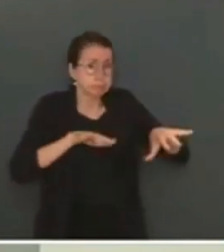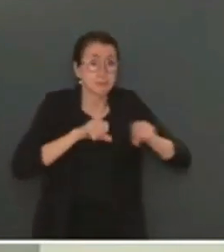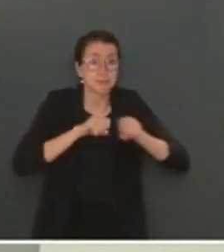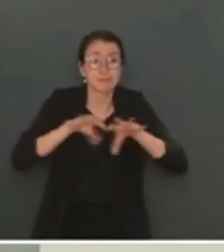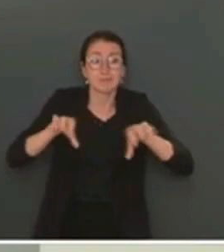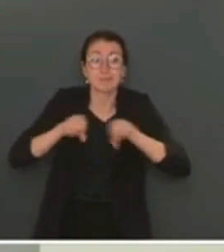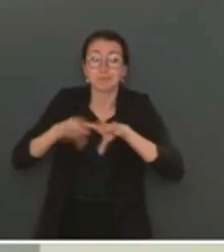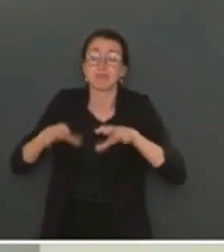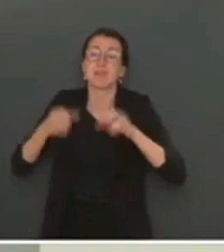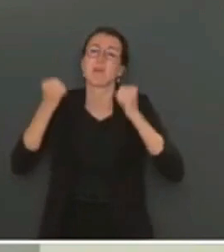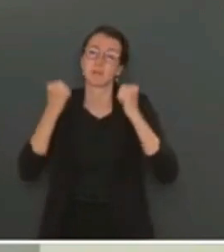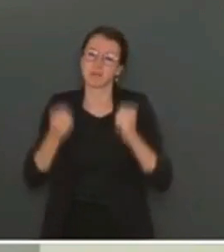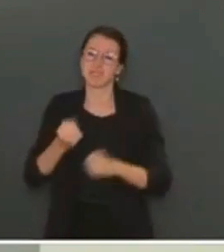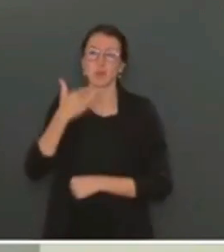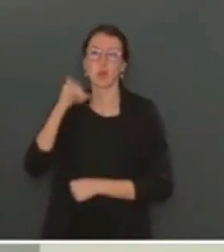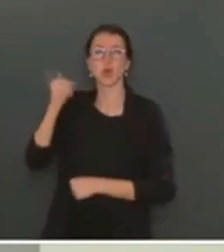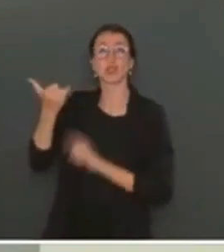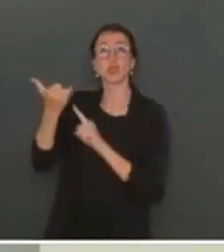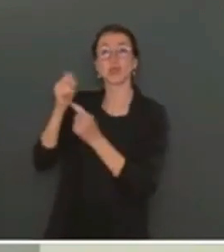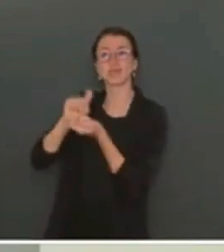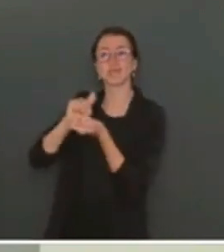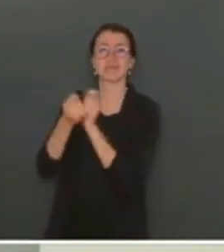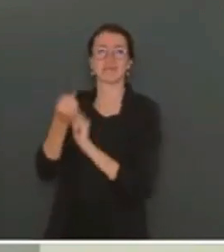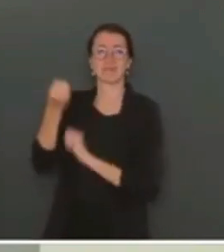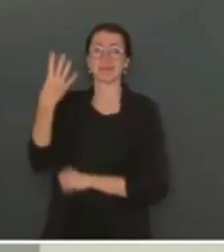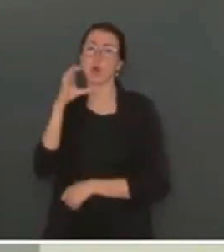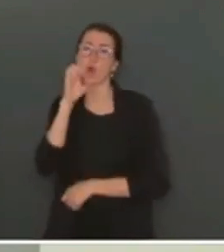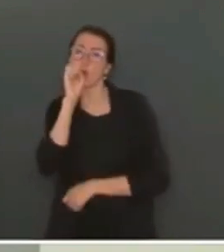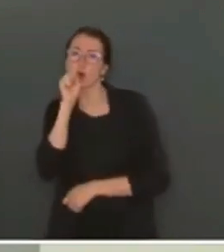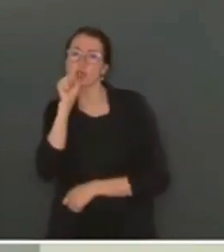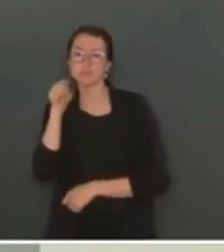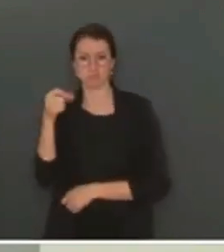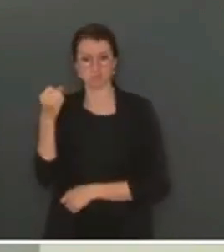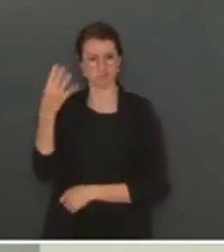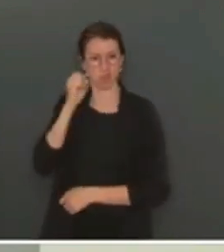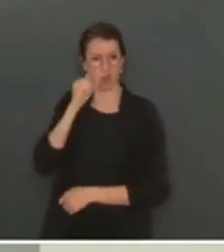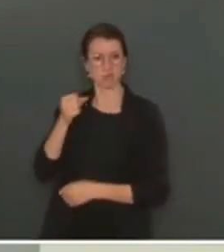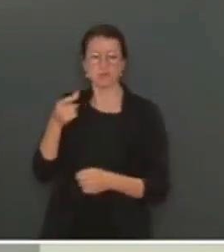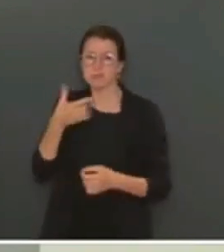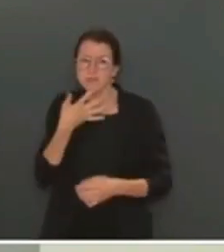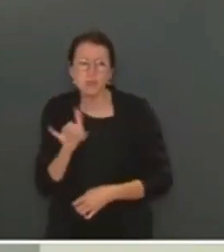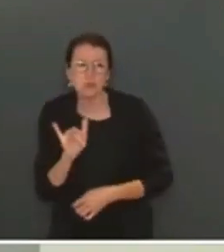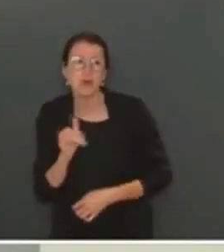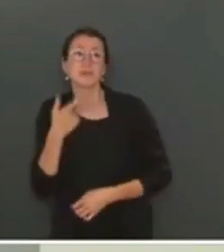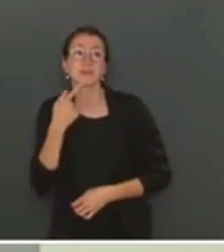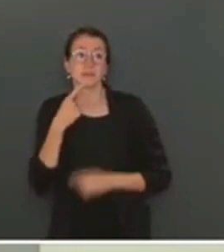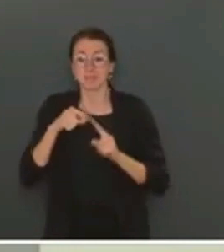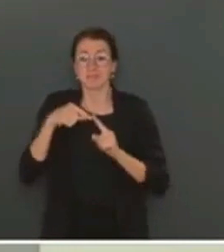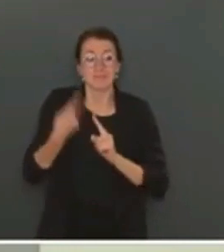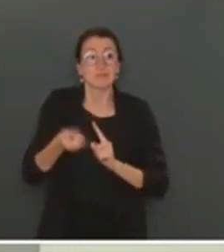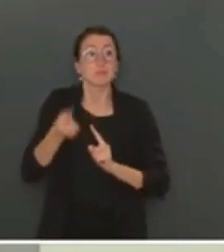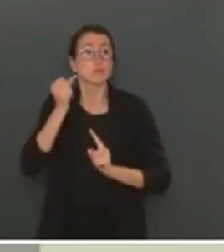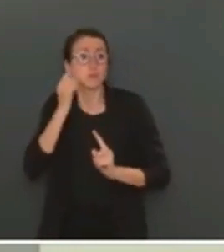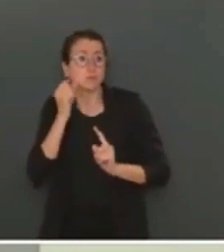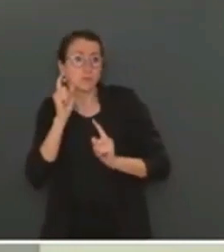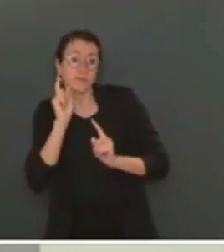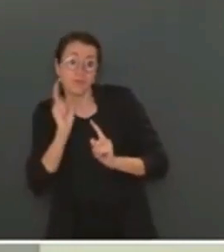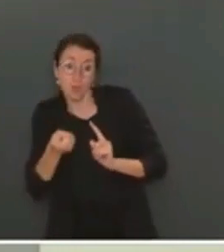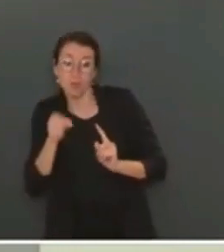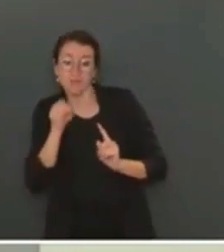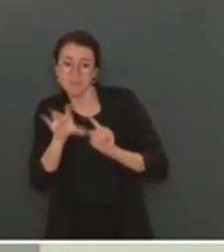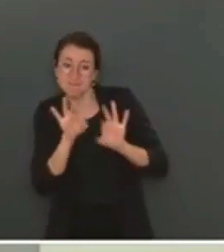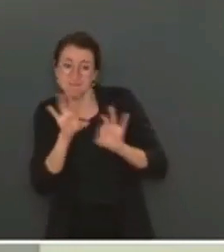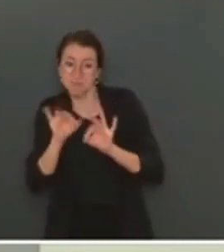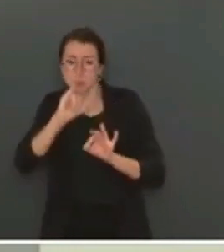code de couleur implique des aménagements, comme un nombre réduit de jours de cours, pour les 2e et 3e degrés de l'enseignement secondaire.